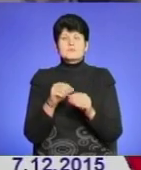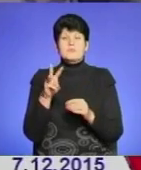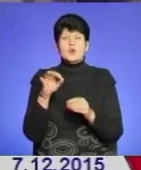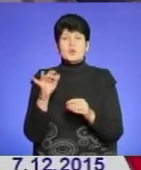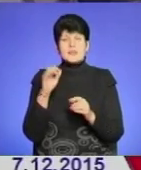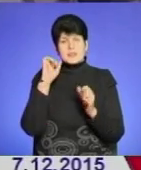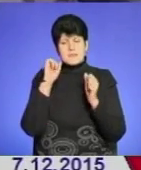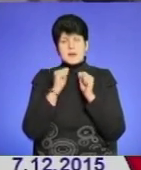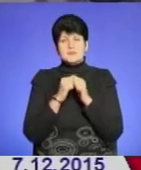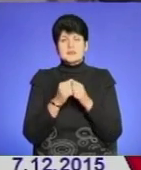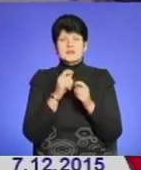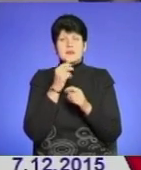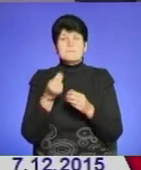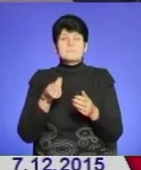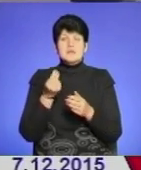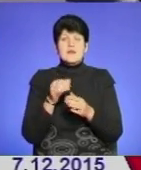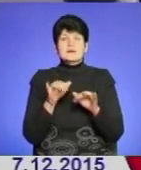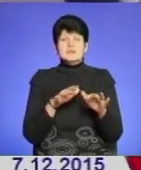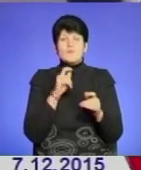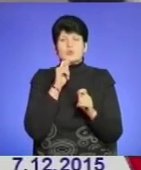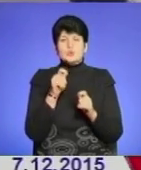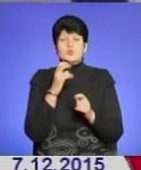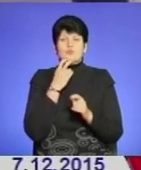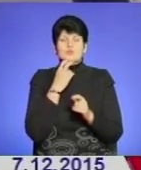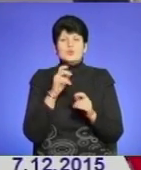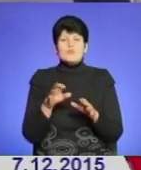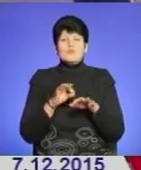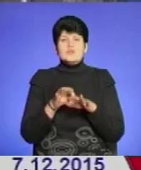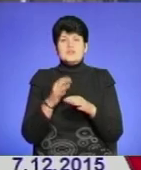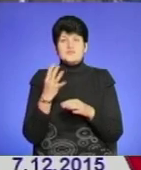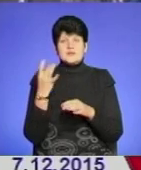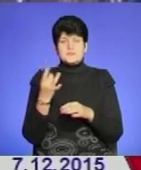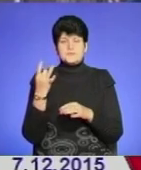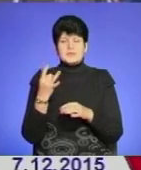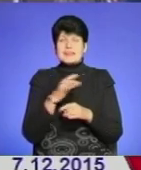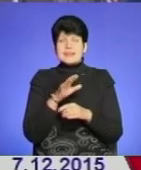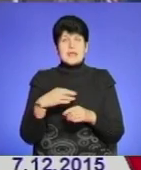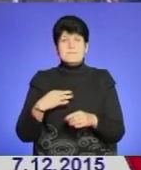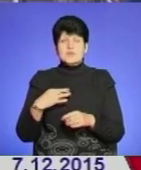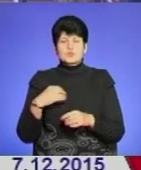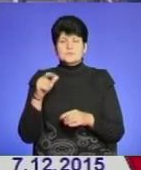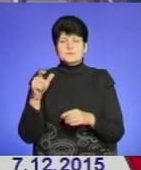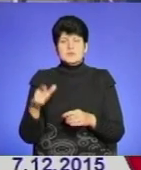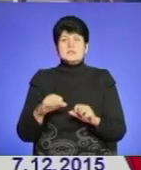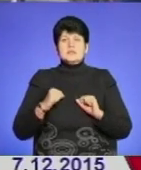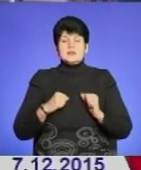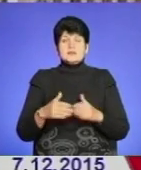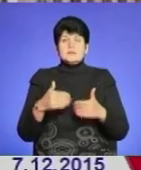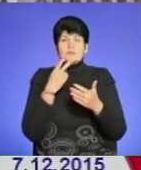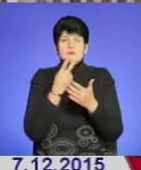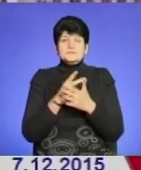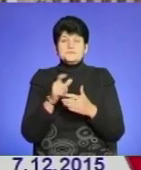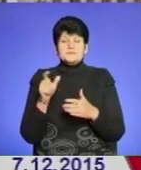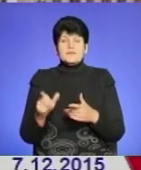за символічну плату. Акція «Подаруй посмішку» успішно проходить уже вчетверте. Небайдужі активісти намагаються донести до людей, що